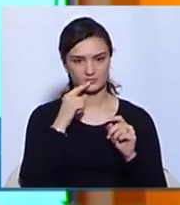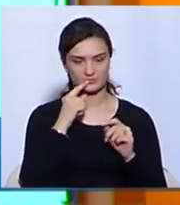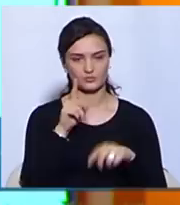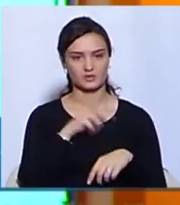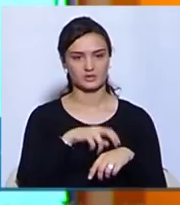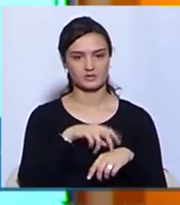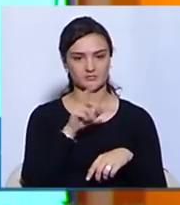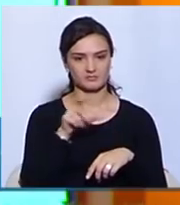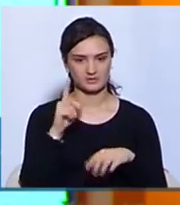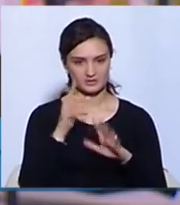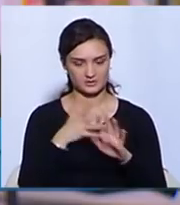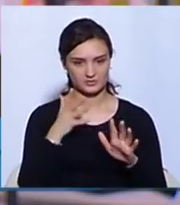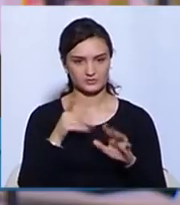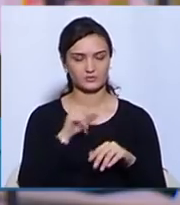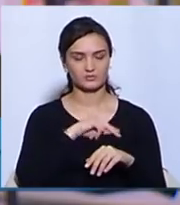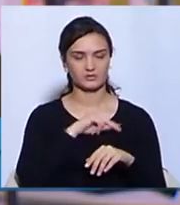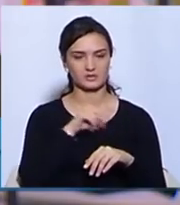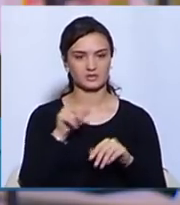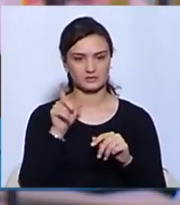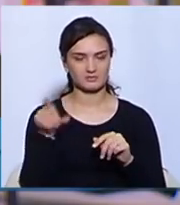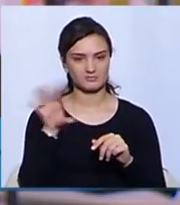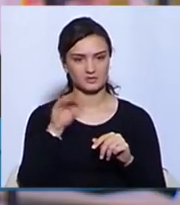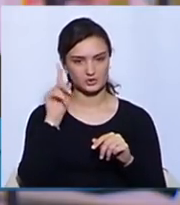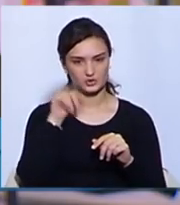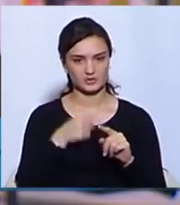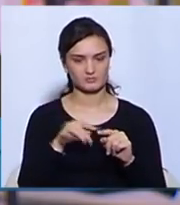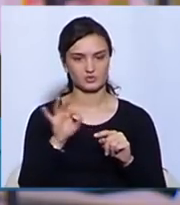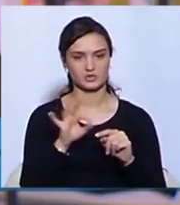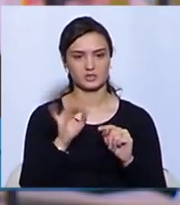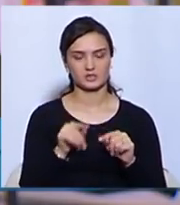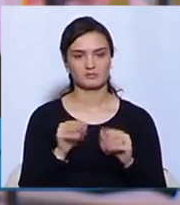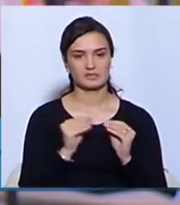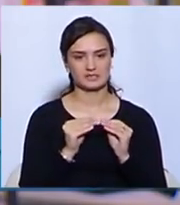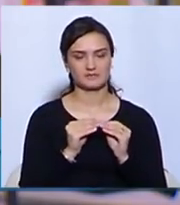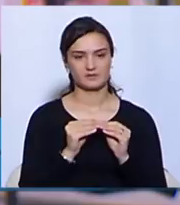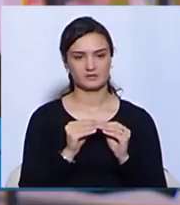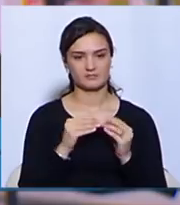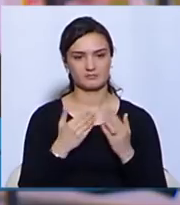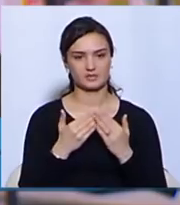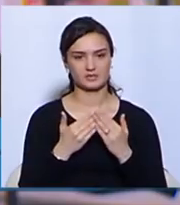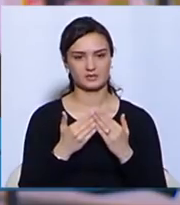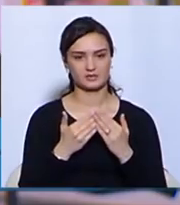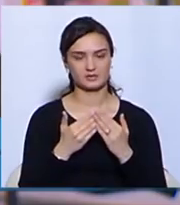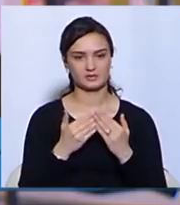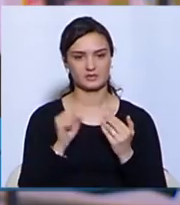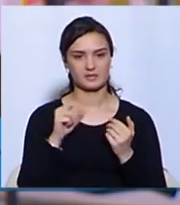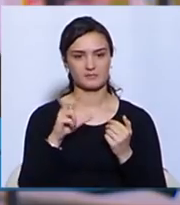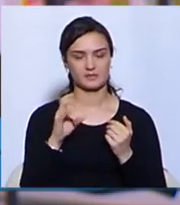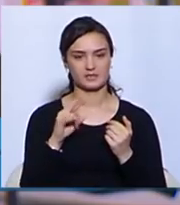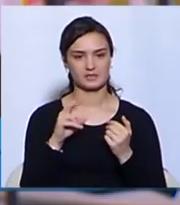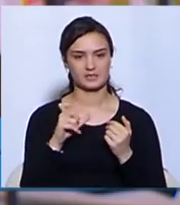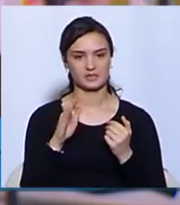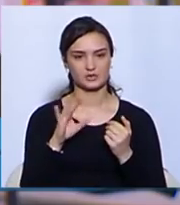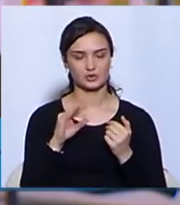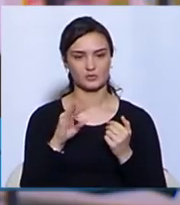კოლეგებმაც გაიგონ, ვთქვათ, ადამიანებმაც იცოდნენ ამის შესახებ, იგივე მაგალითად აპენდექტომიისთვის.